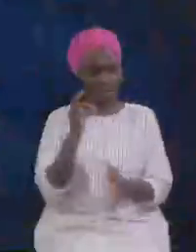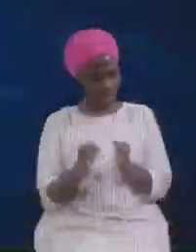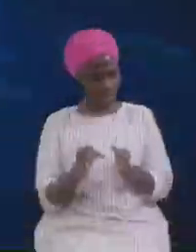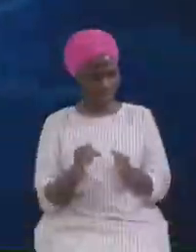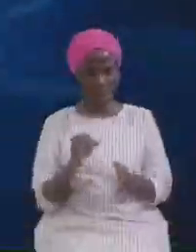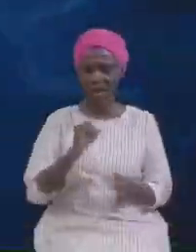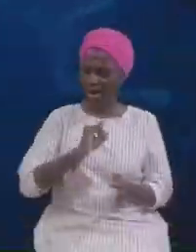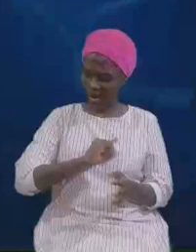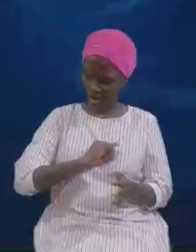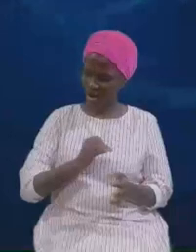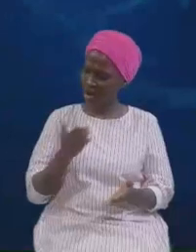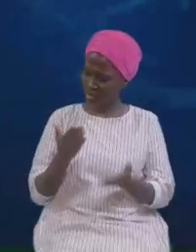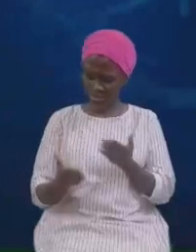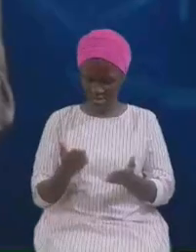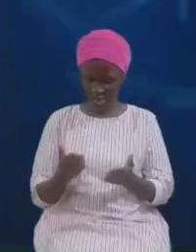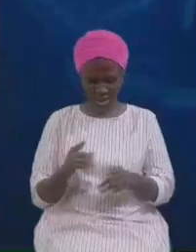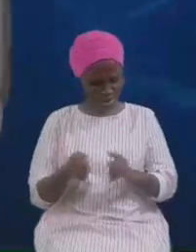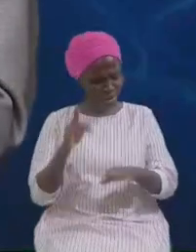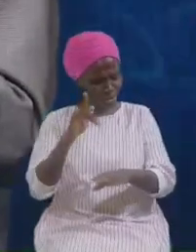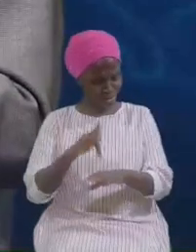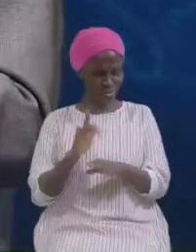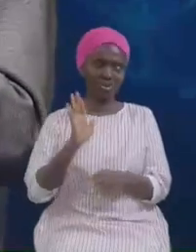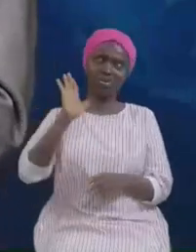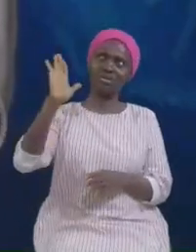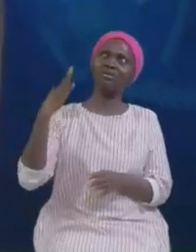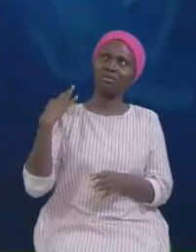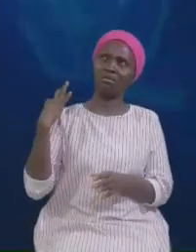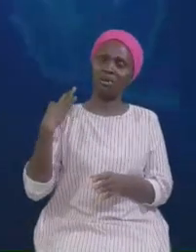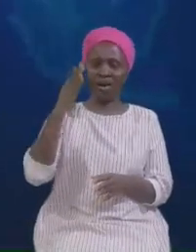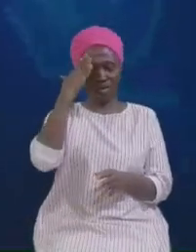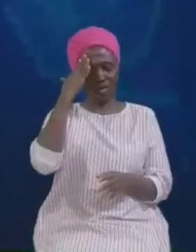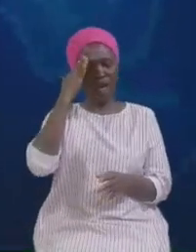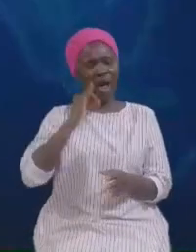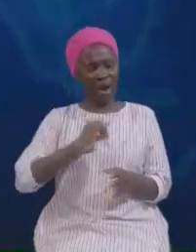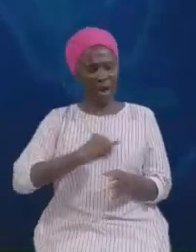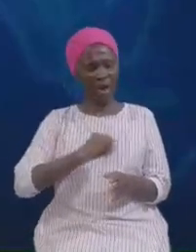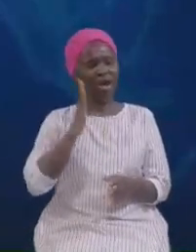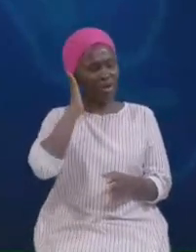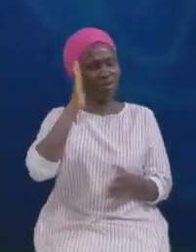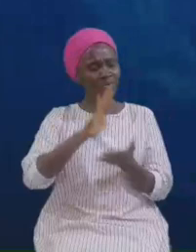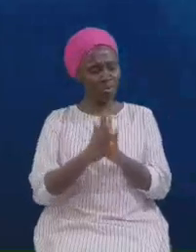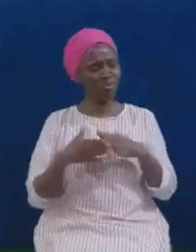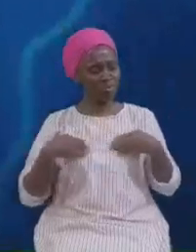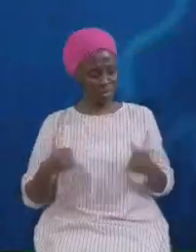je puis seulement toucher ses vêtements, je serai guéri.